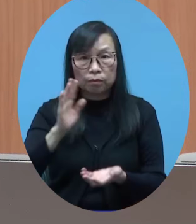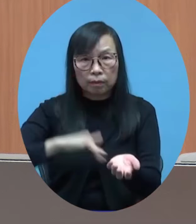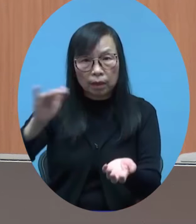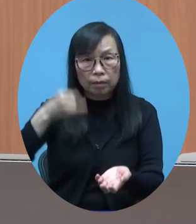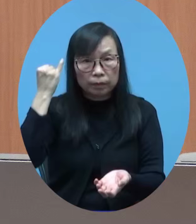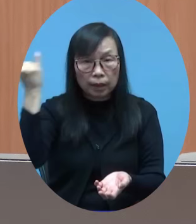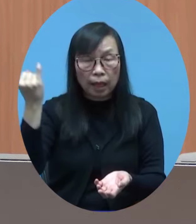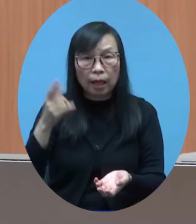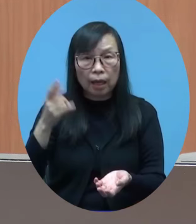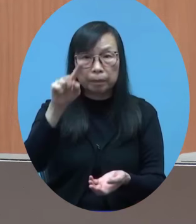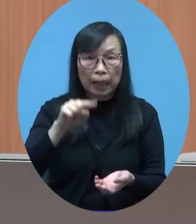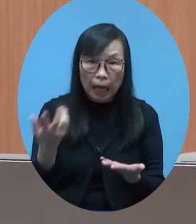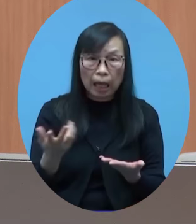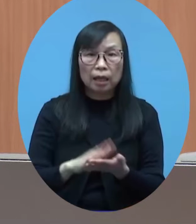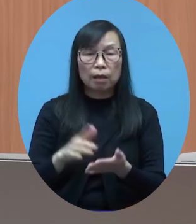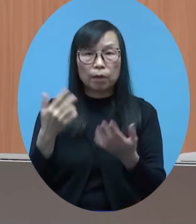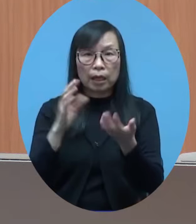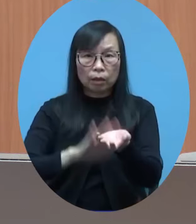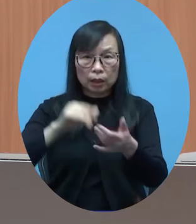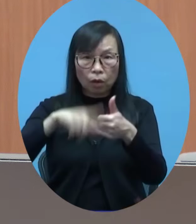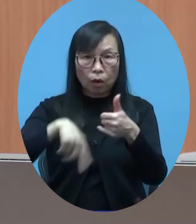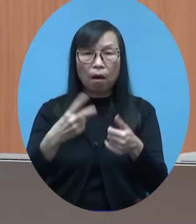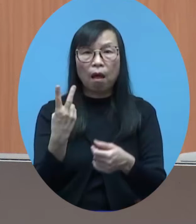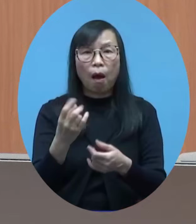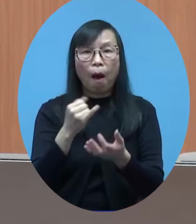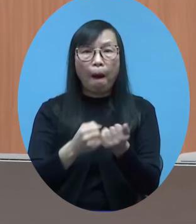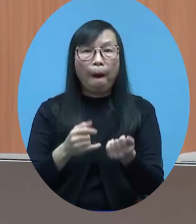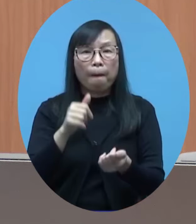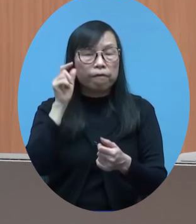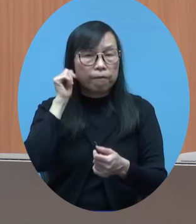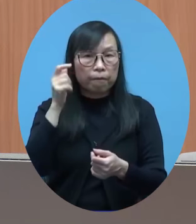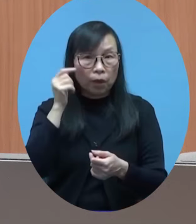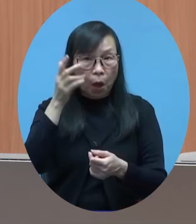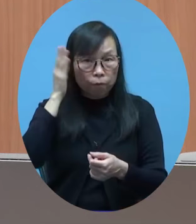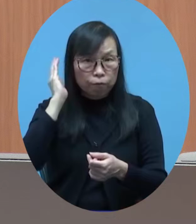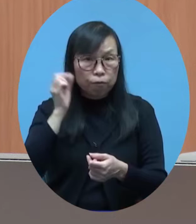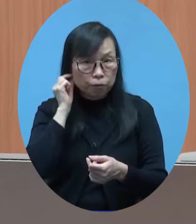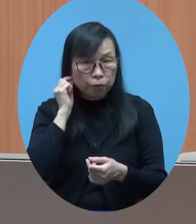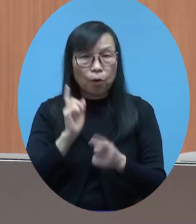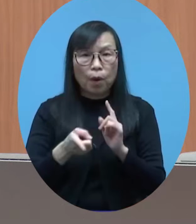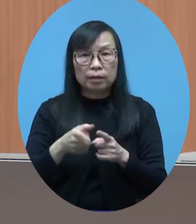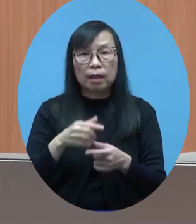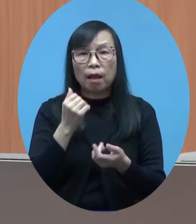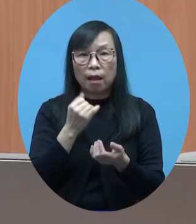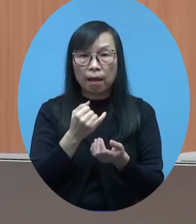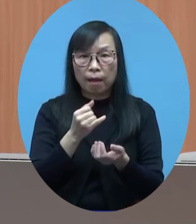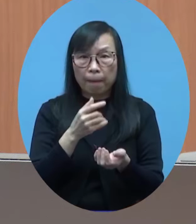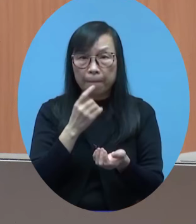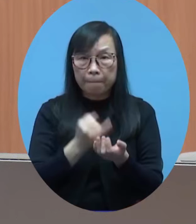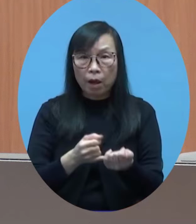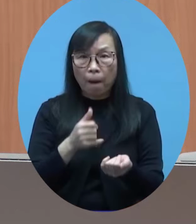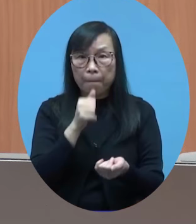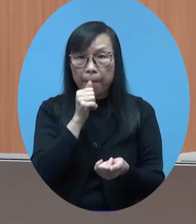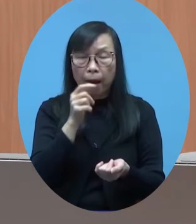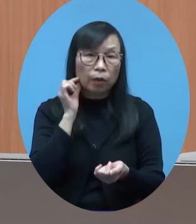主要都是因為有些個案是比如兩父女兩夫婦這樣啦，其實他們相關的，我們 mark 了兩個都相